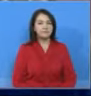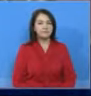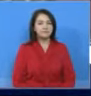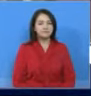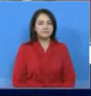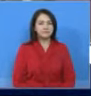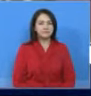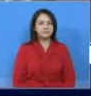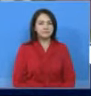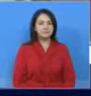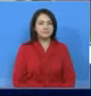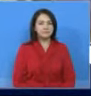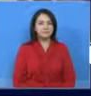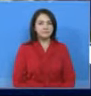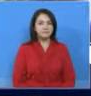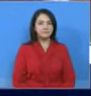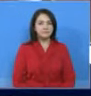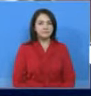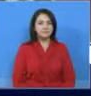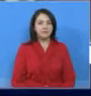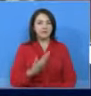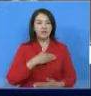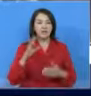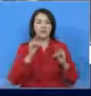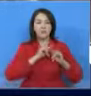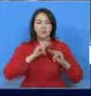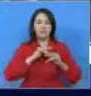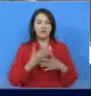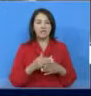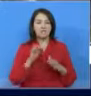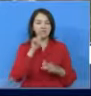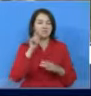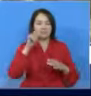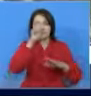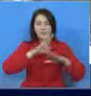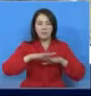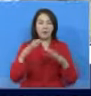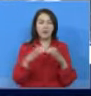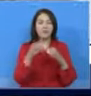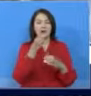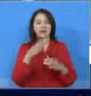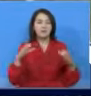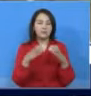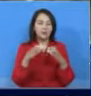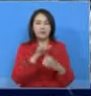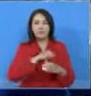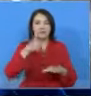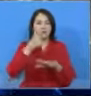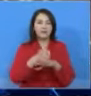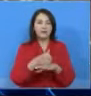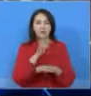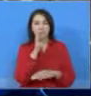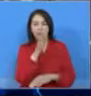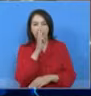бы, ол жақта жақсы коллектив. Я устроилась на работу в отряд «Жасыл-Ель», потому что там хороший коллектив и, самое главное,